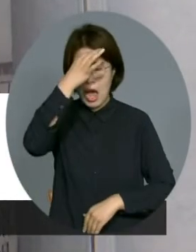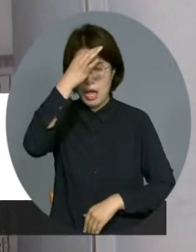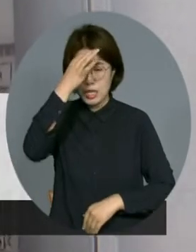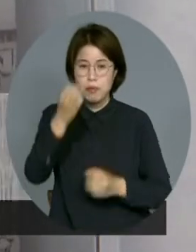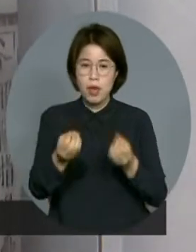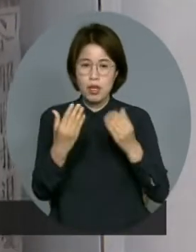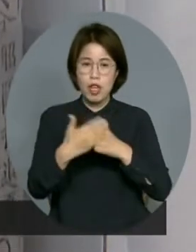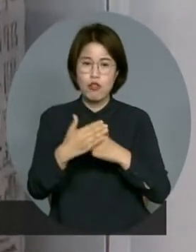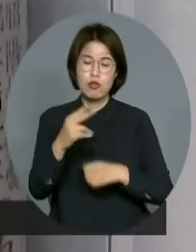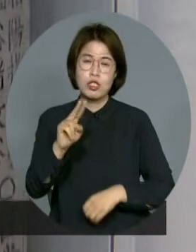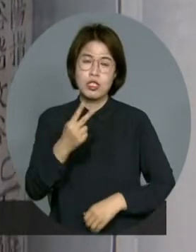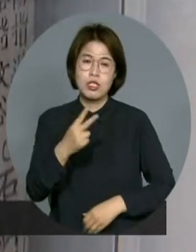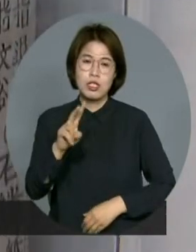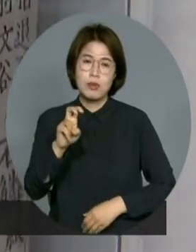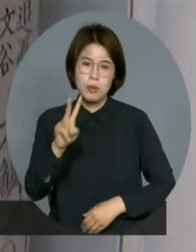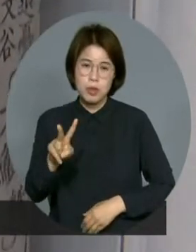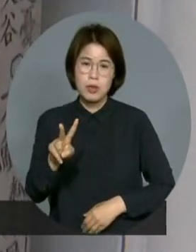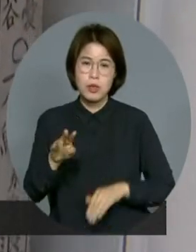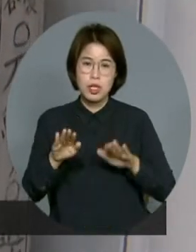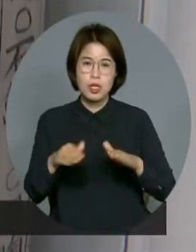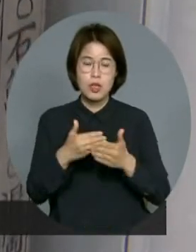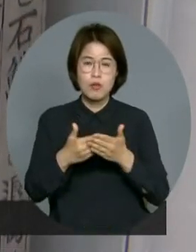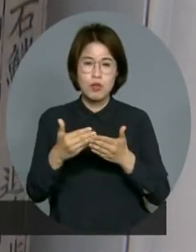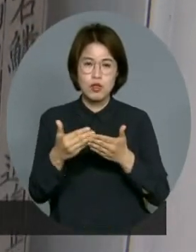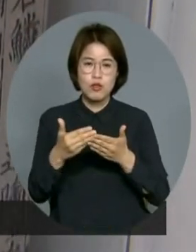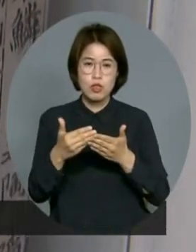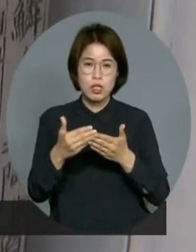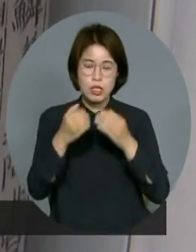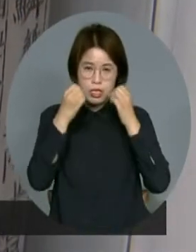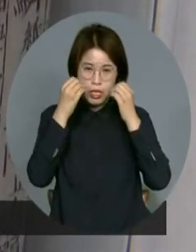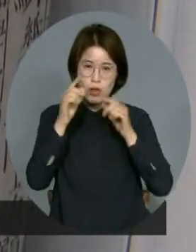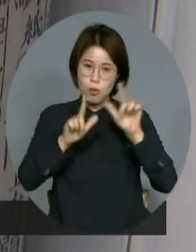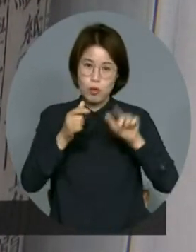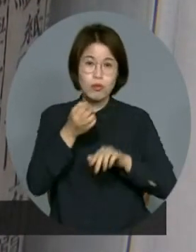6월 미술 시장의 새로운 운영 형태를 선보일 예정입니다